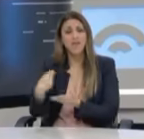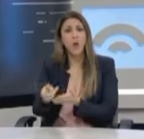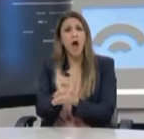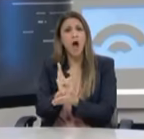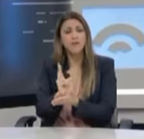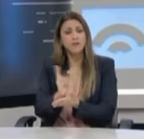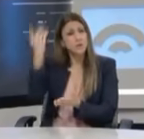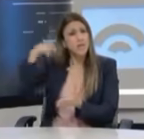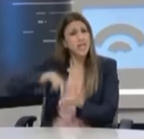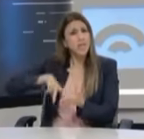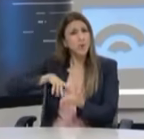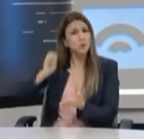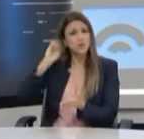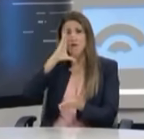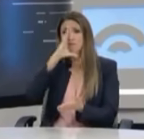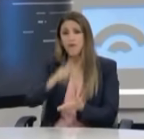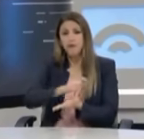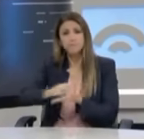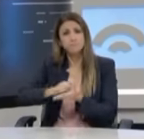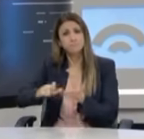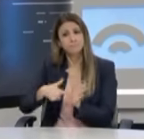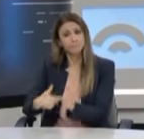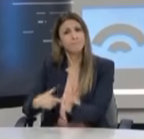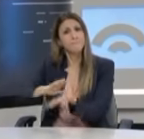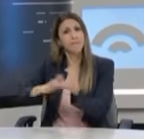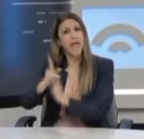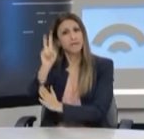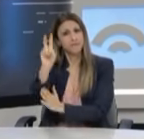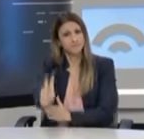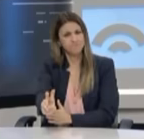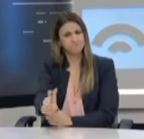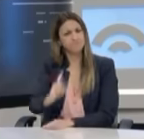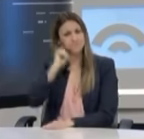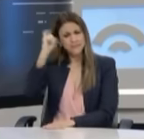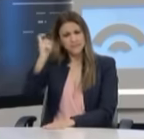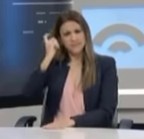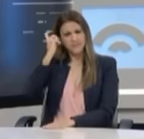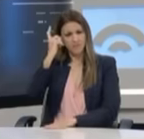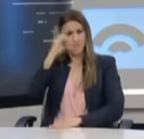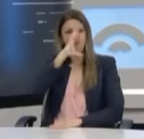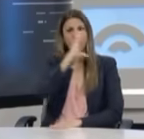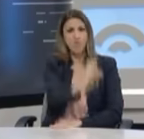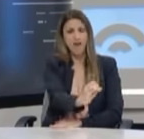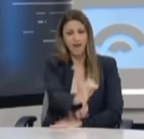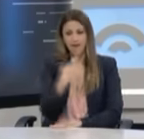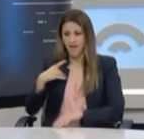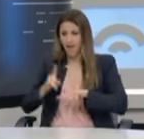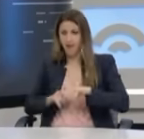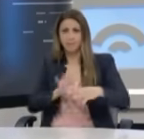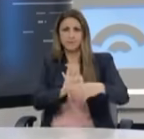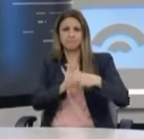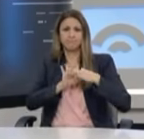Τσίπρα, αναρωτιέμαι. Η Βουλγαρία είναι εταίρος μας στο ΝΑΤΟ, στην Ευρωπαϊκή Ένωση. Γιατί δεν